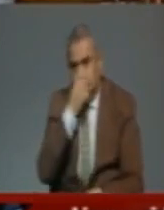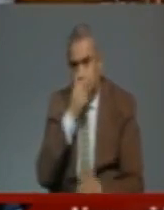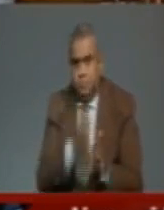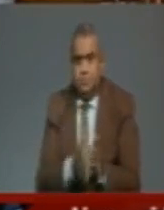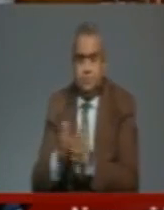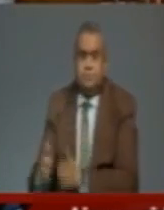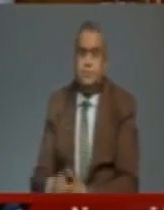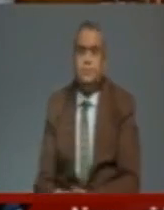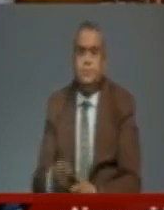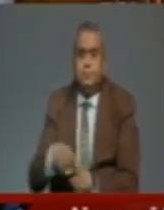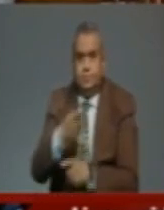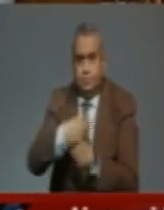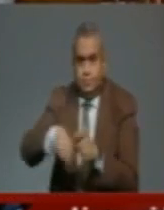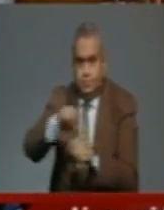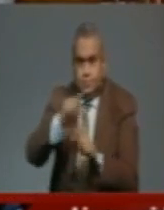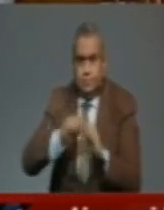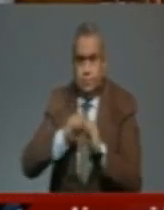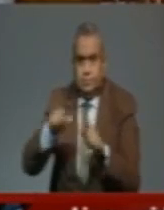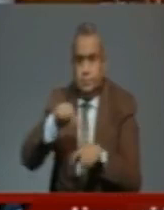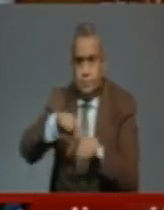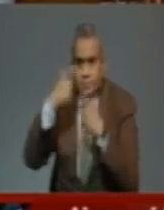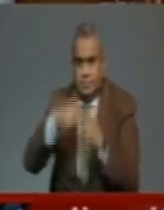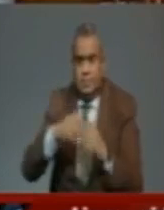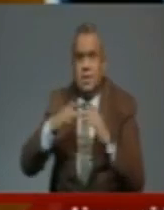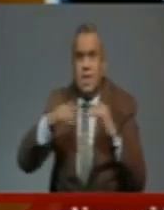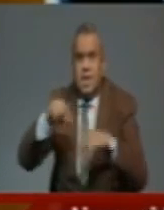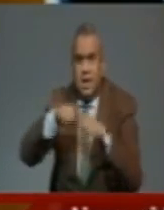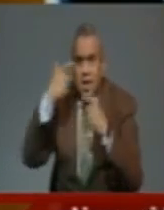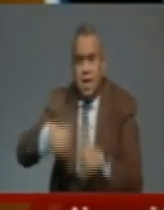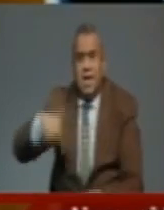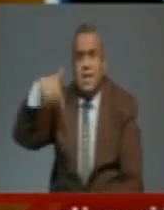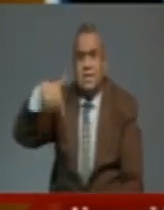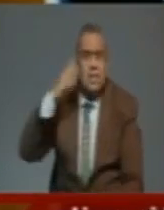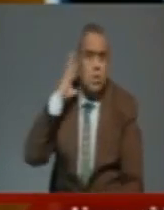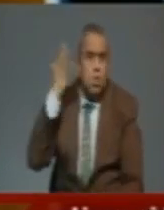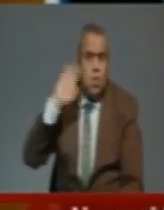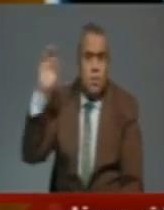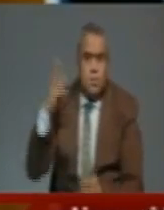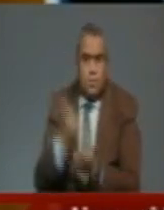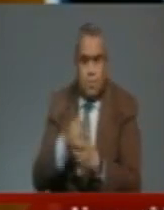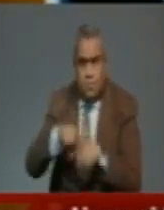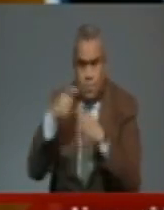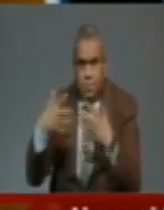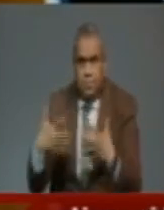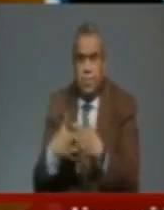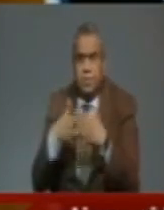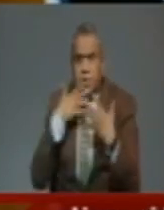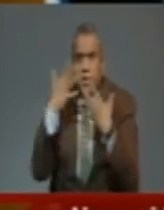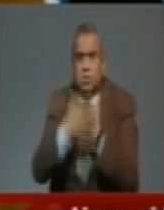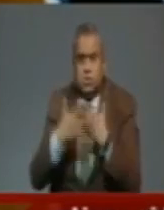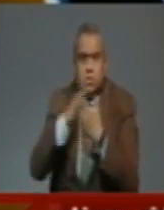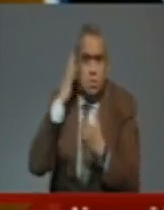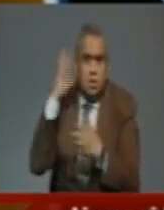ده يا فندم ميناء اكتوبر الجاف، وده اول ميناء جاف اتنفذ بالشراكه مع وحده المشاركه في وزاره